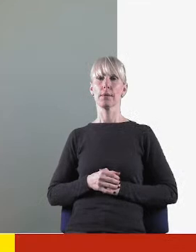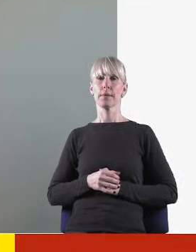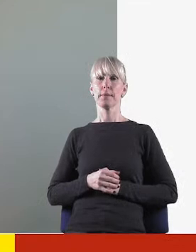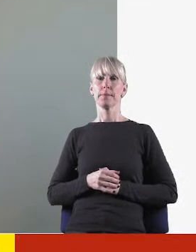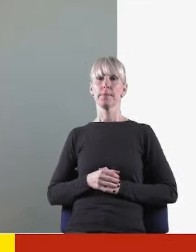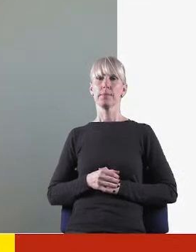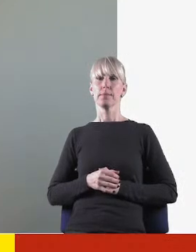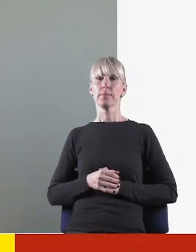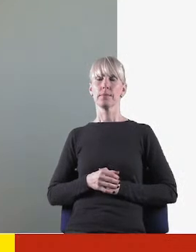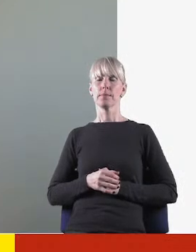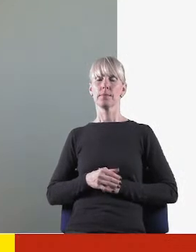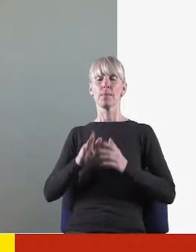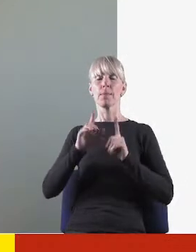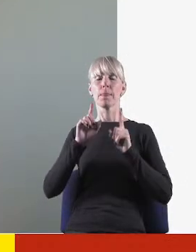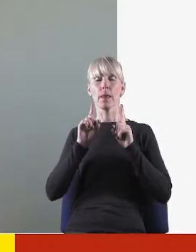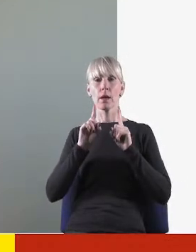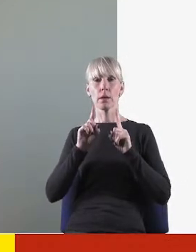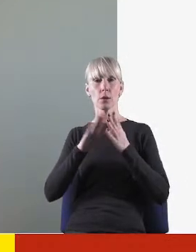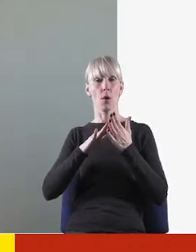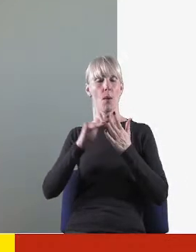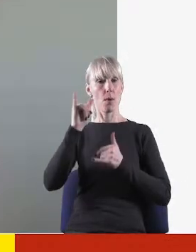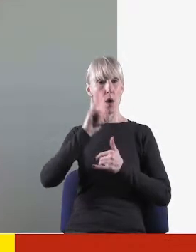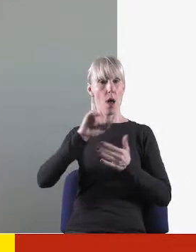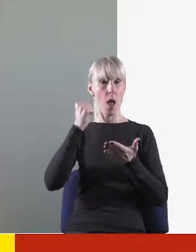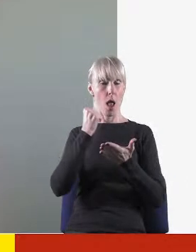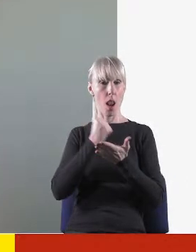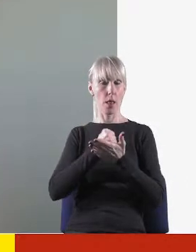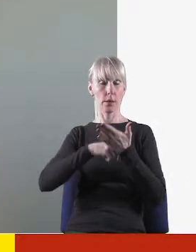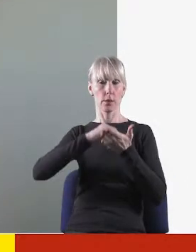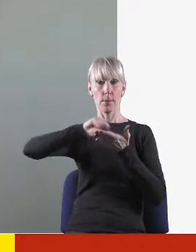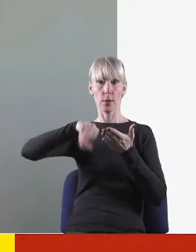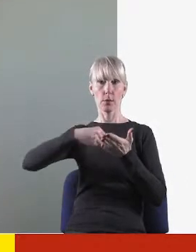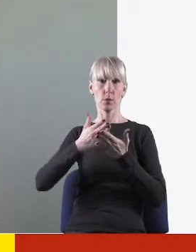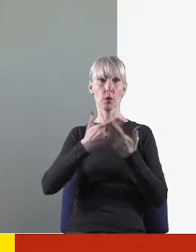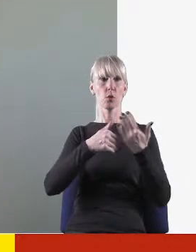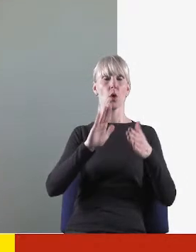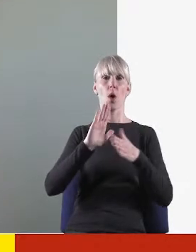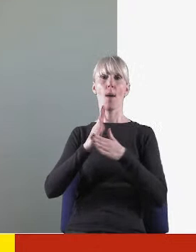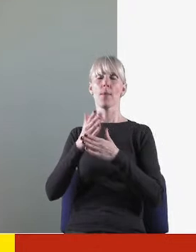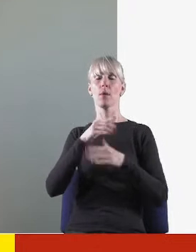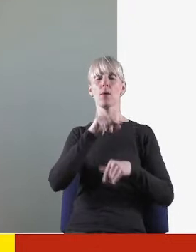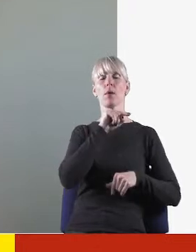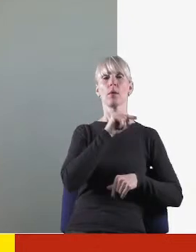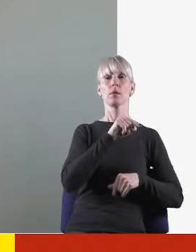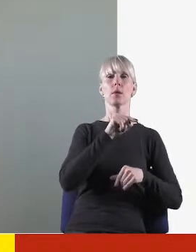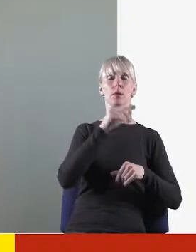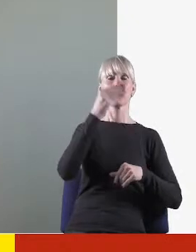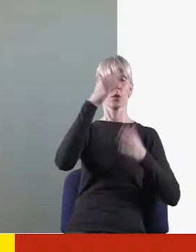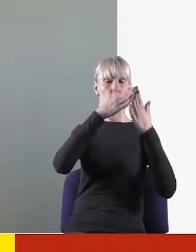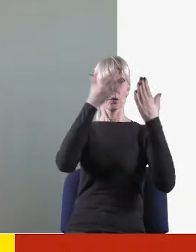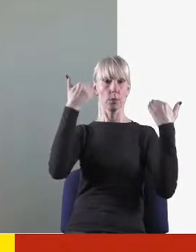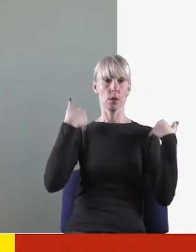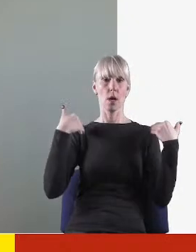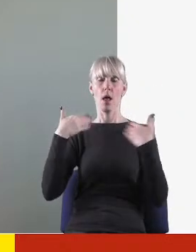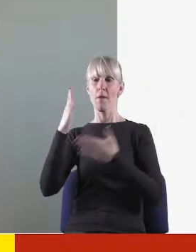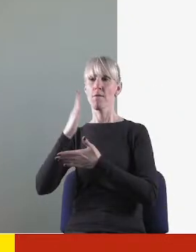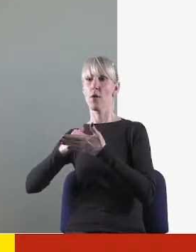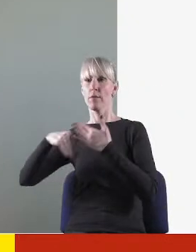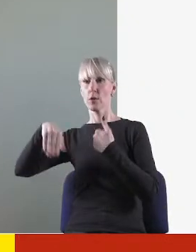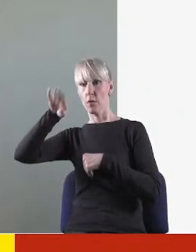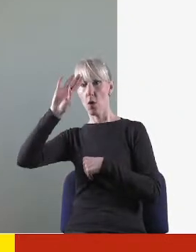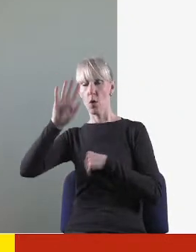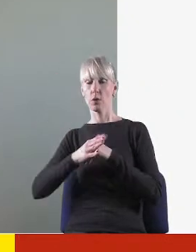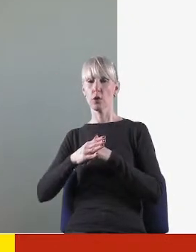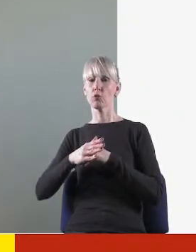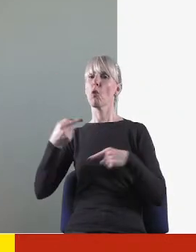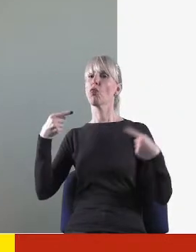został podpisany list intencyjny pomiędzy Szpitalem Psychiatrycznym w Łodzi a Województwem Łódzkim, który dotyczył